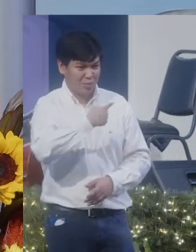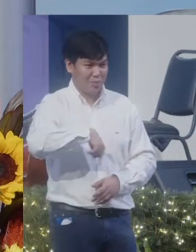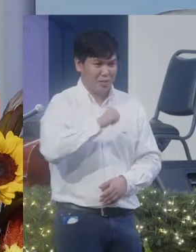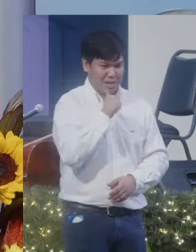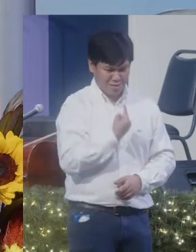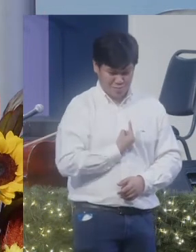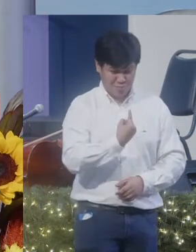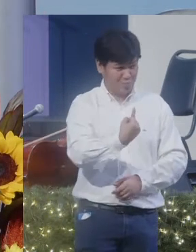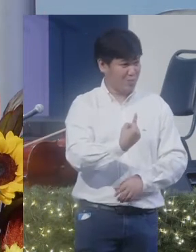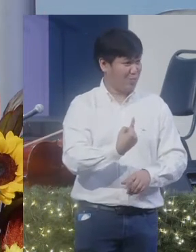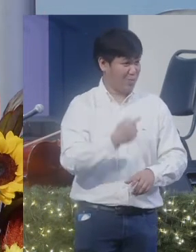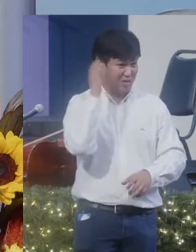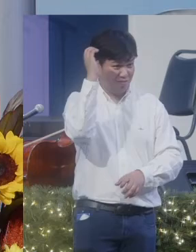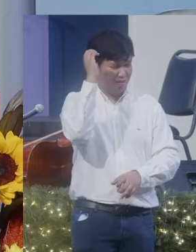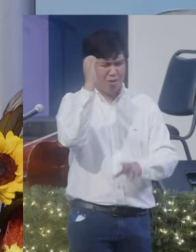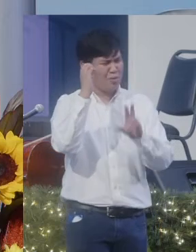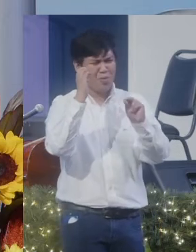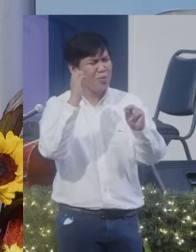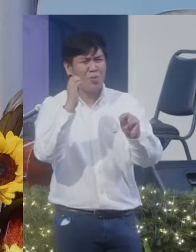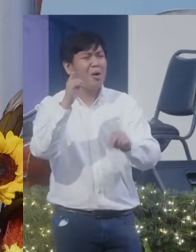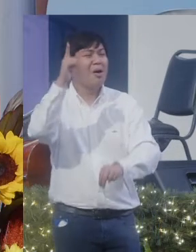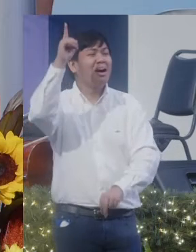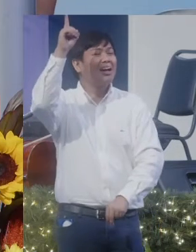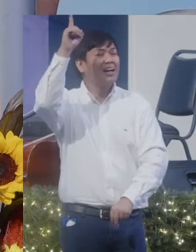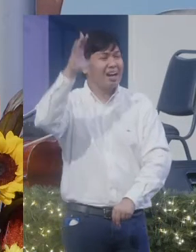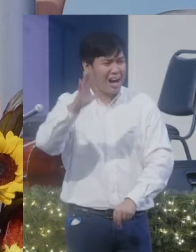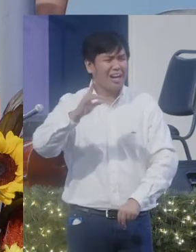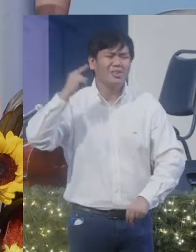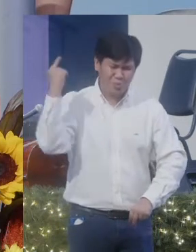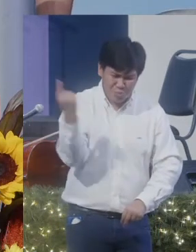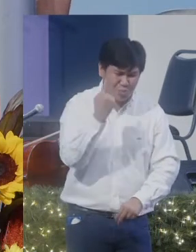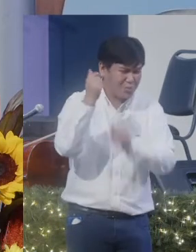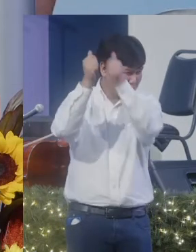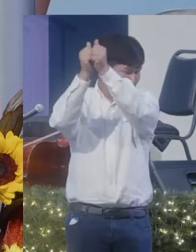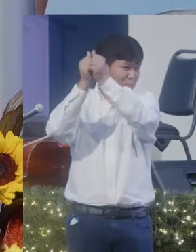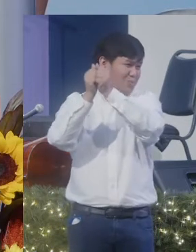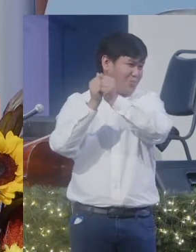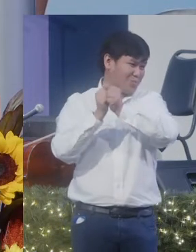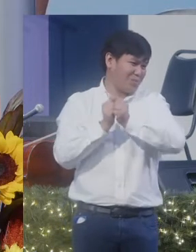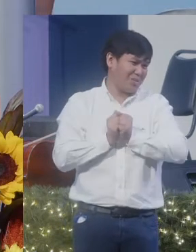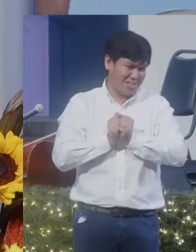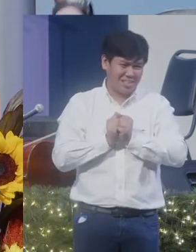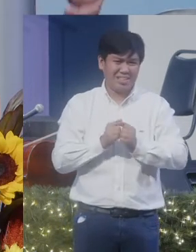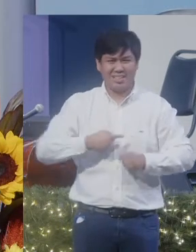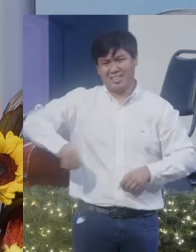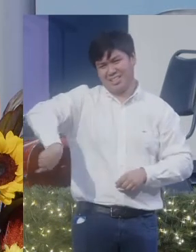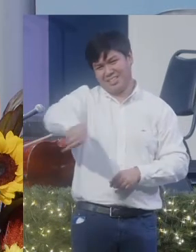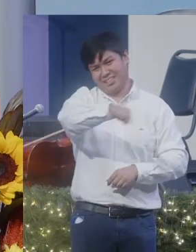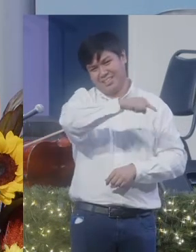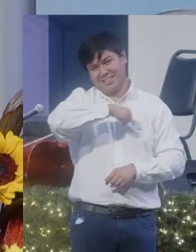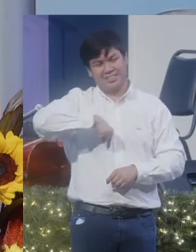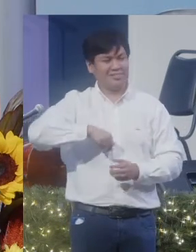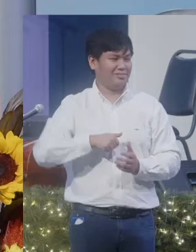nag-iisa. Ang Diyos po ang kumikilos sa ating kalagitnaan.